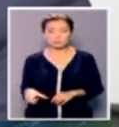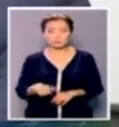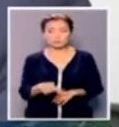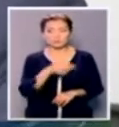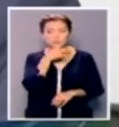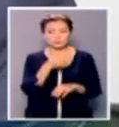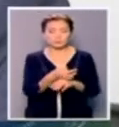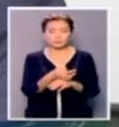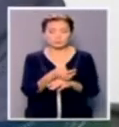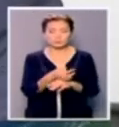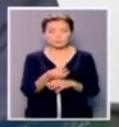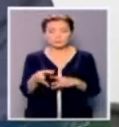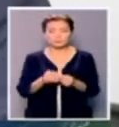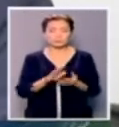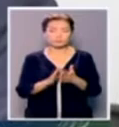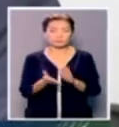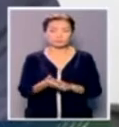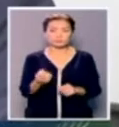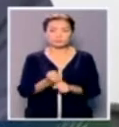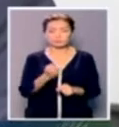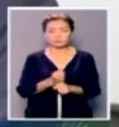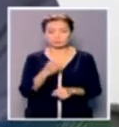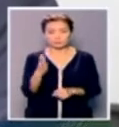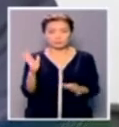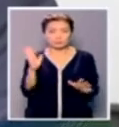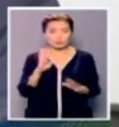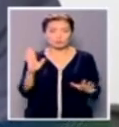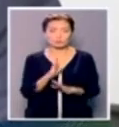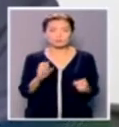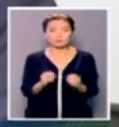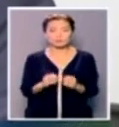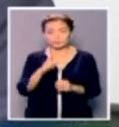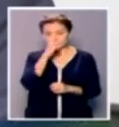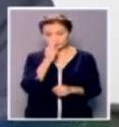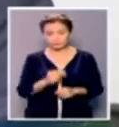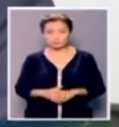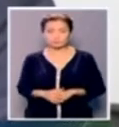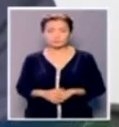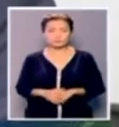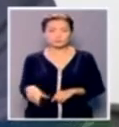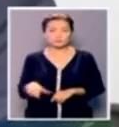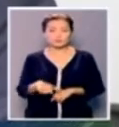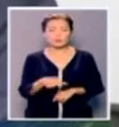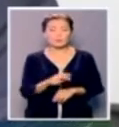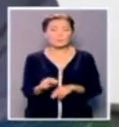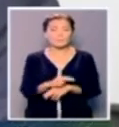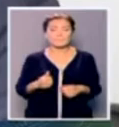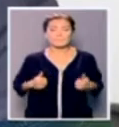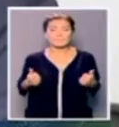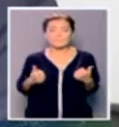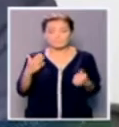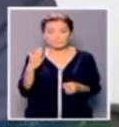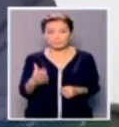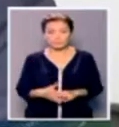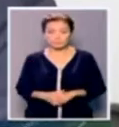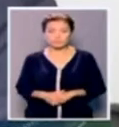жауапкершілігі шектеулі серіктестігімен келісімшарт жасақталып, ауа райының қалыптасқан жағдайына байланысты жолдарды қардан тазалау жұмыстары көзделіп